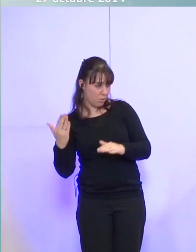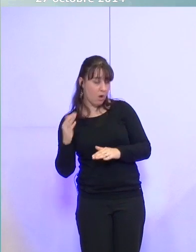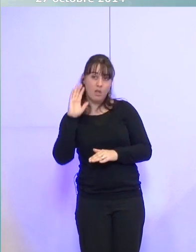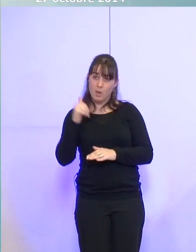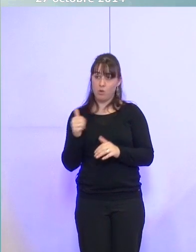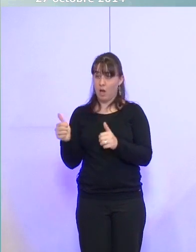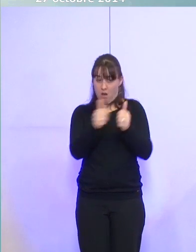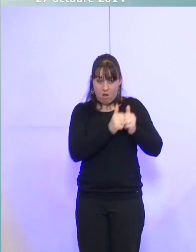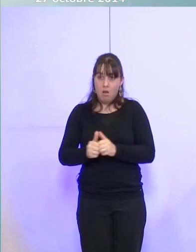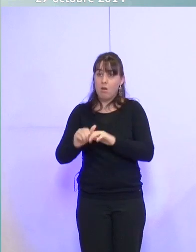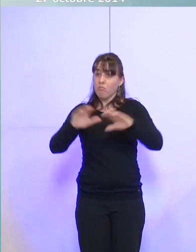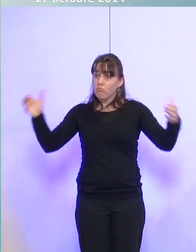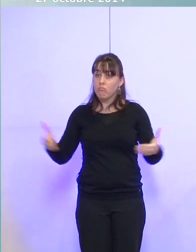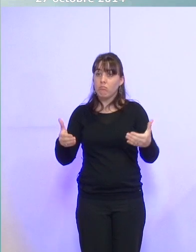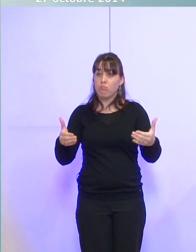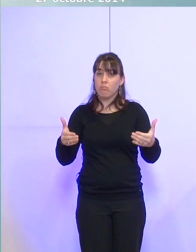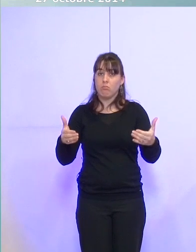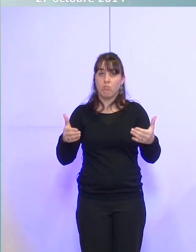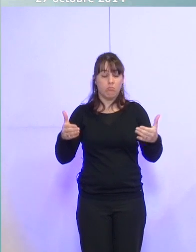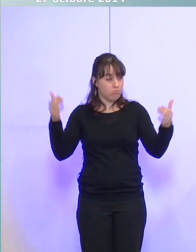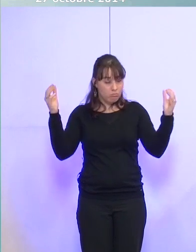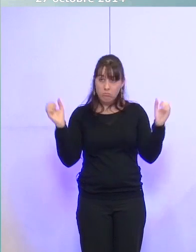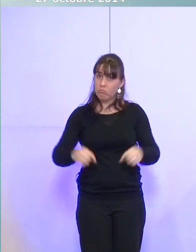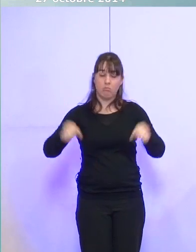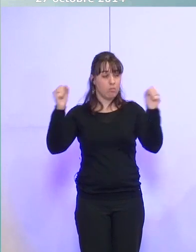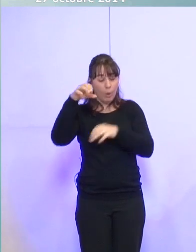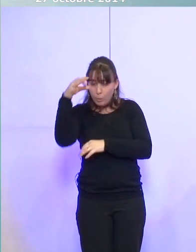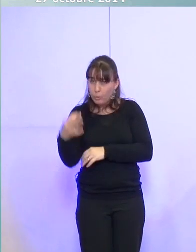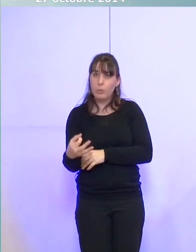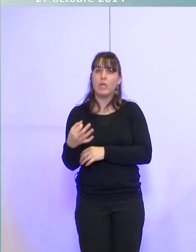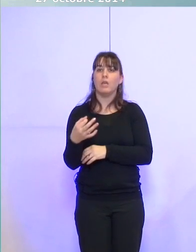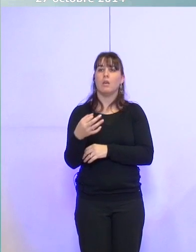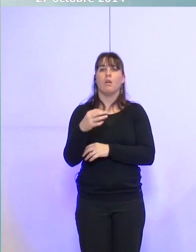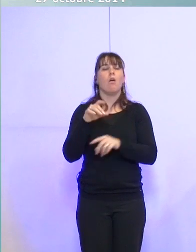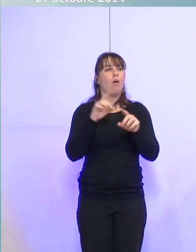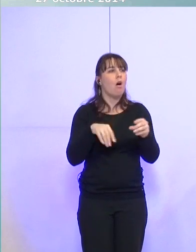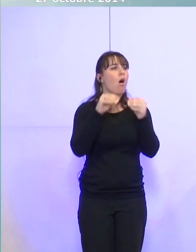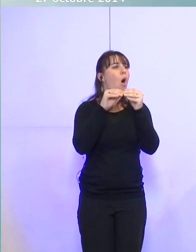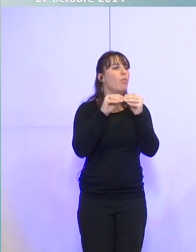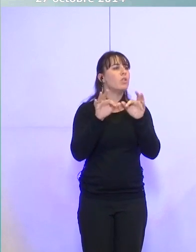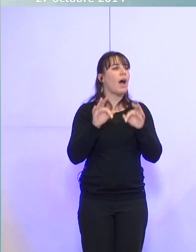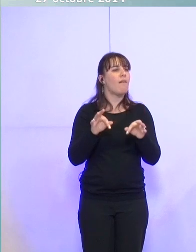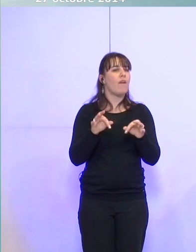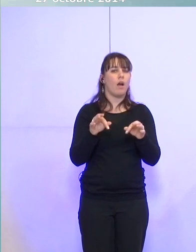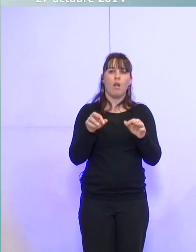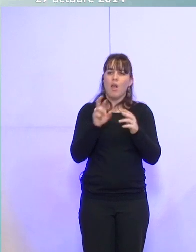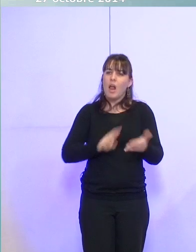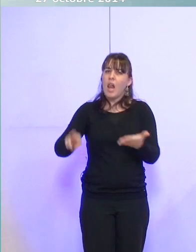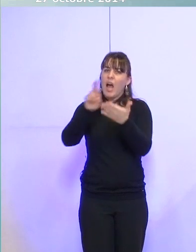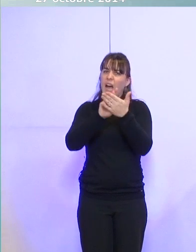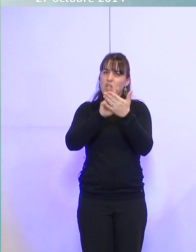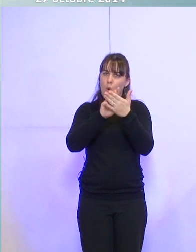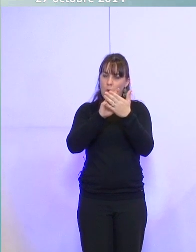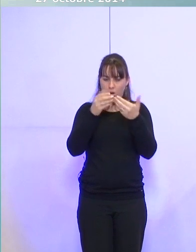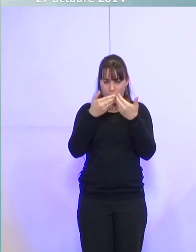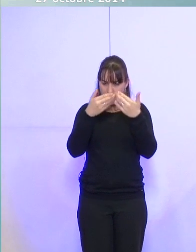acteurs a répondu favorablement. Cela correspond, je crois, de plus à une vision multipolaire de